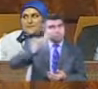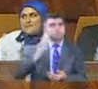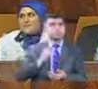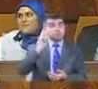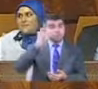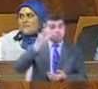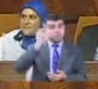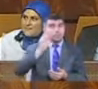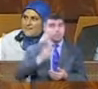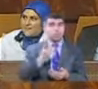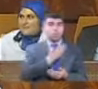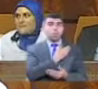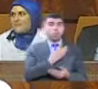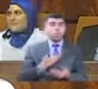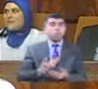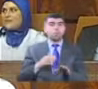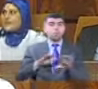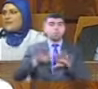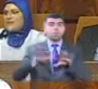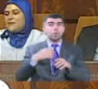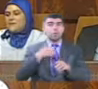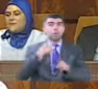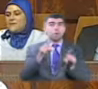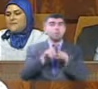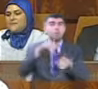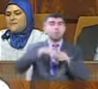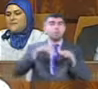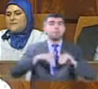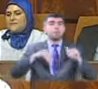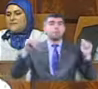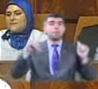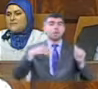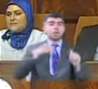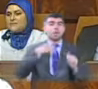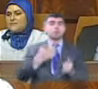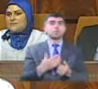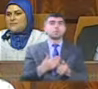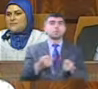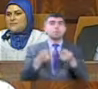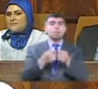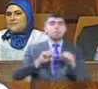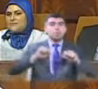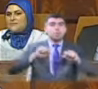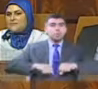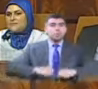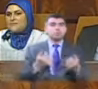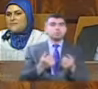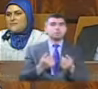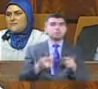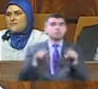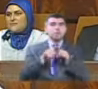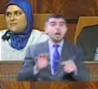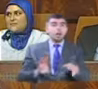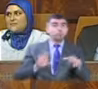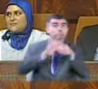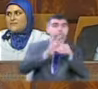على الدبلوماسية المغربية وكذلك البرلمان على تتميم مسطرة المصادقة على الاتفاقيات،